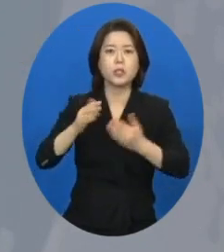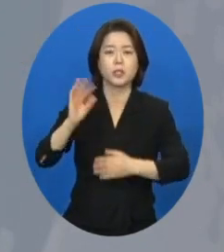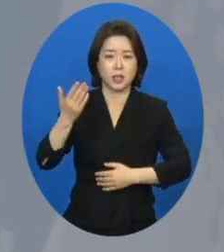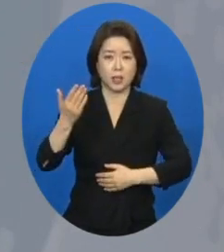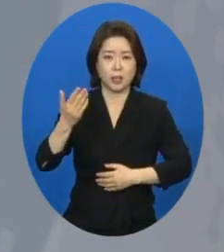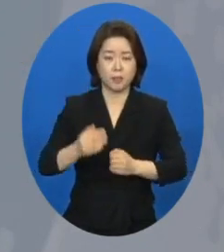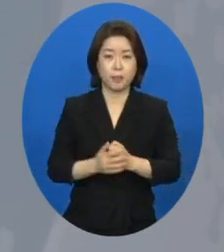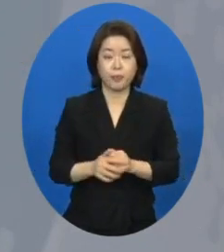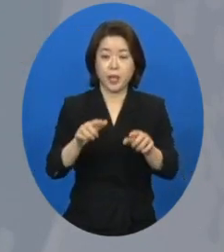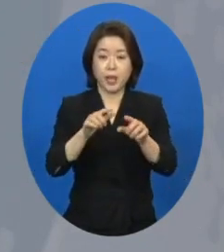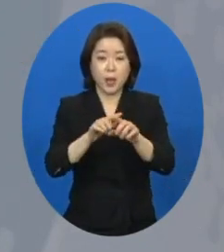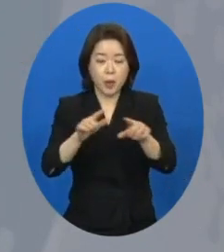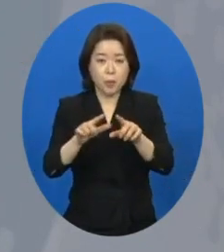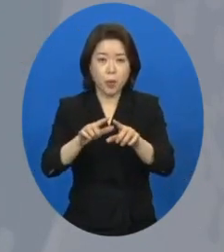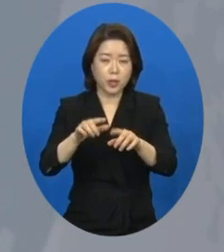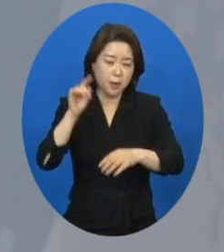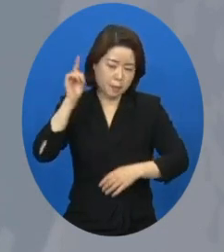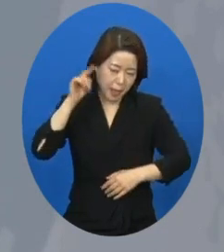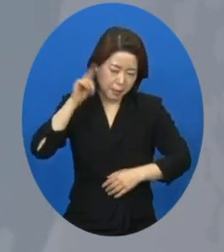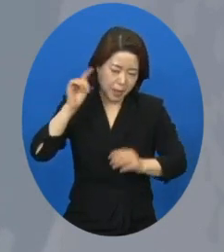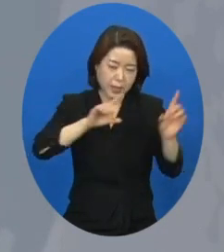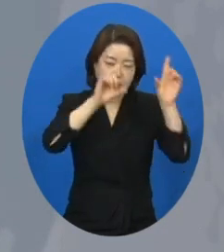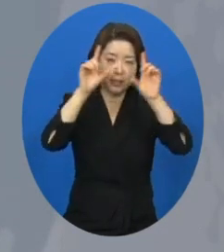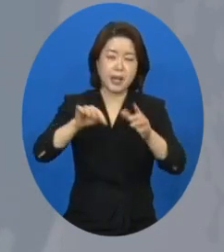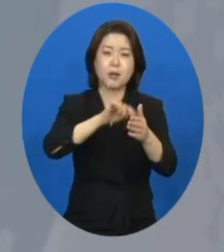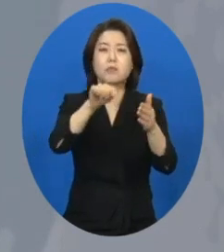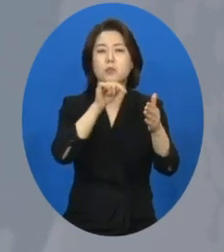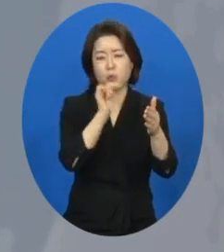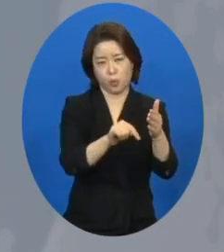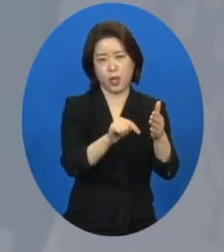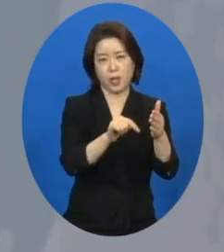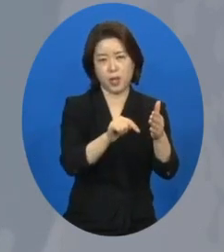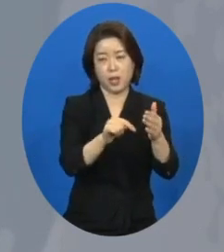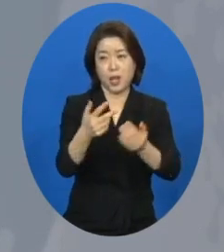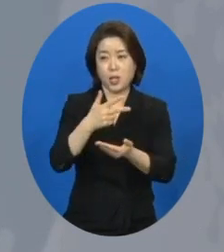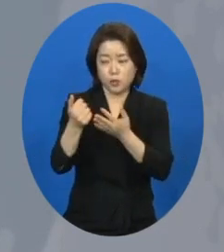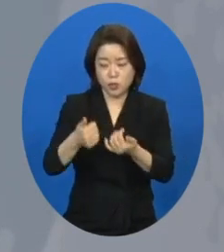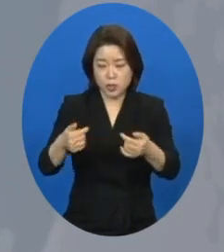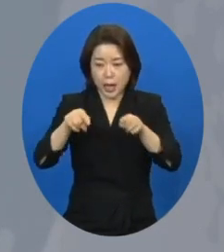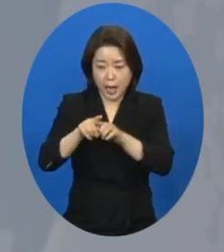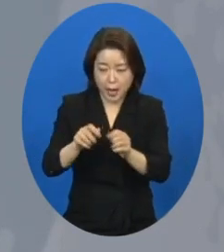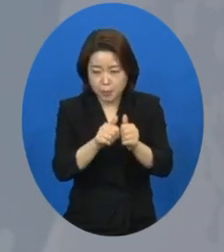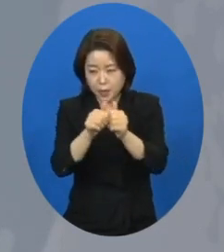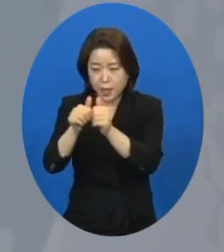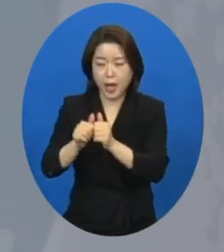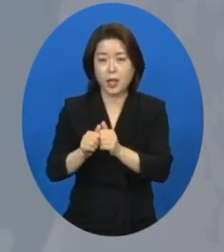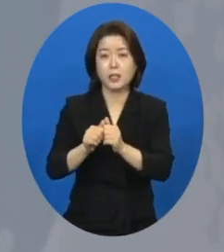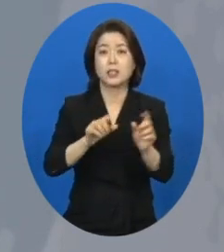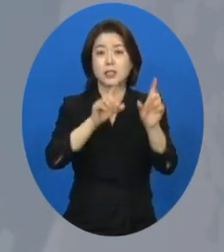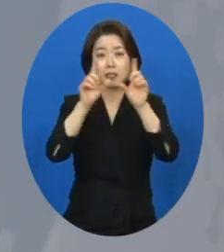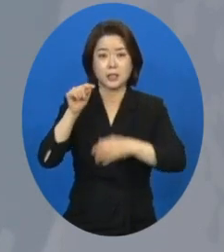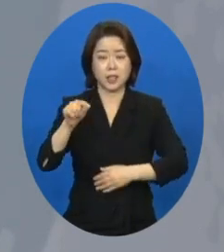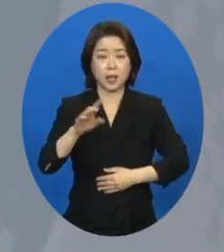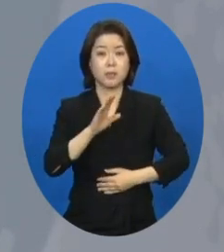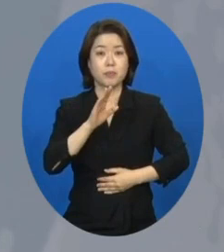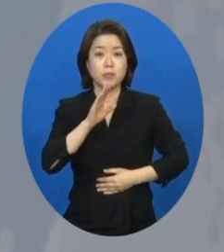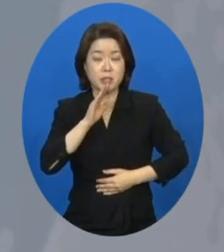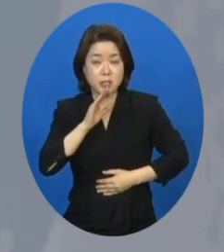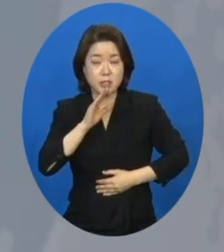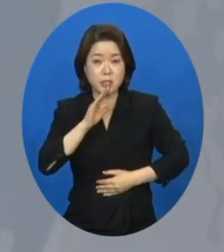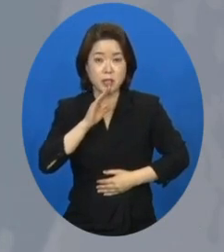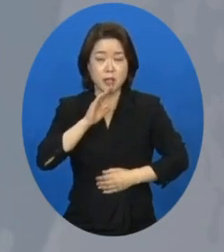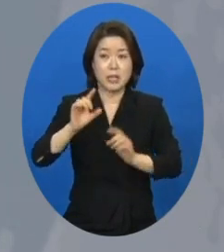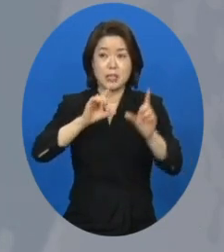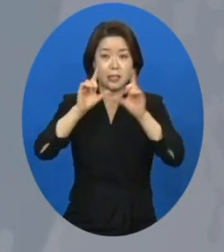일상적인 삶 속에, 여러분 평범한 평소의 삶 속에 주님과 함께하는 삶이 실제로 살아내어지지